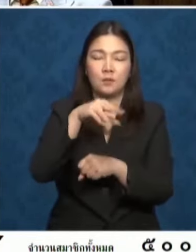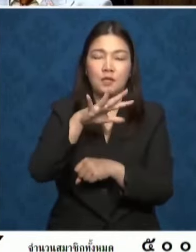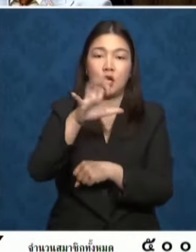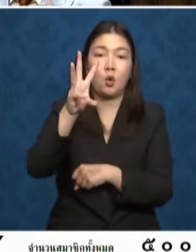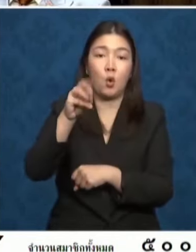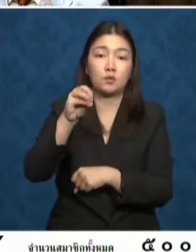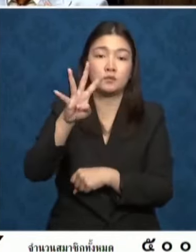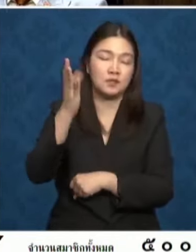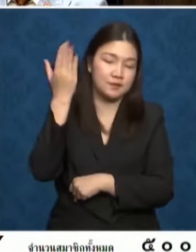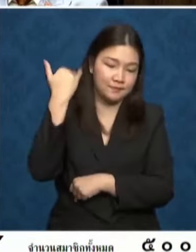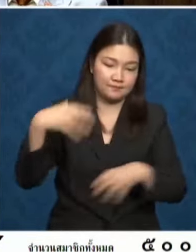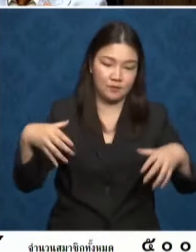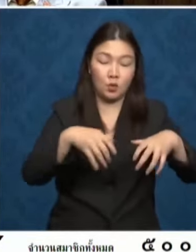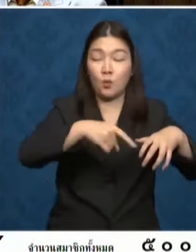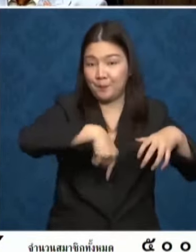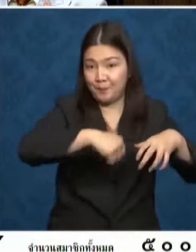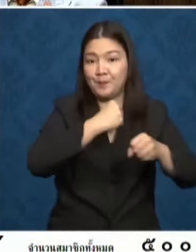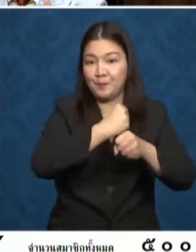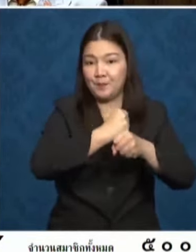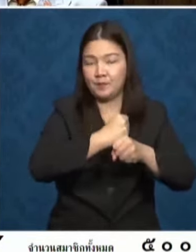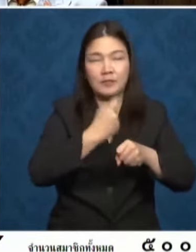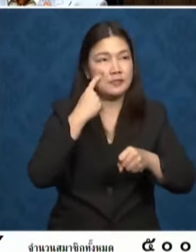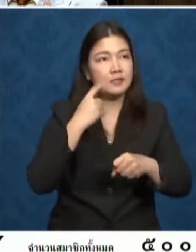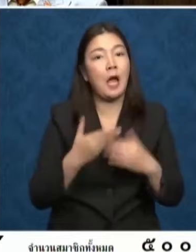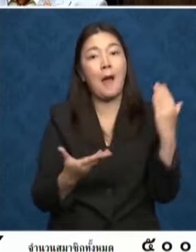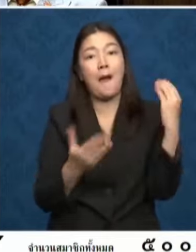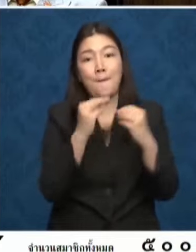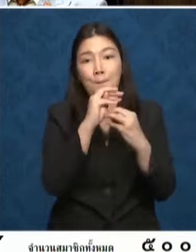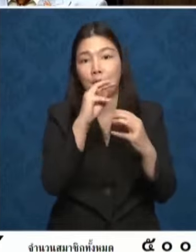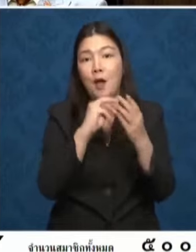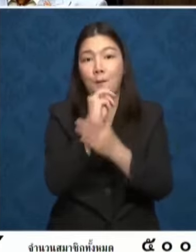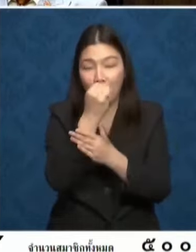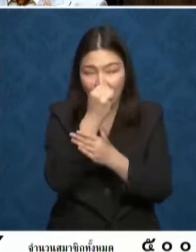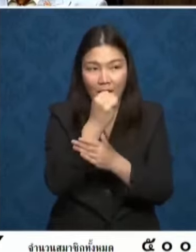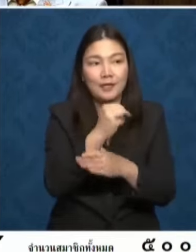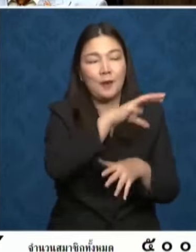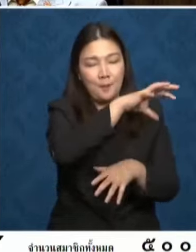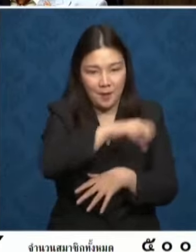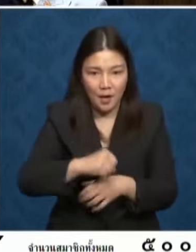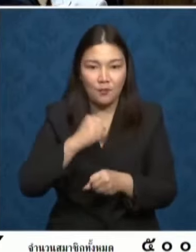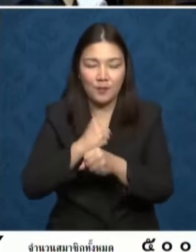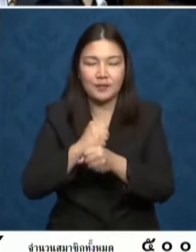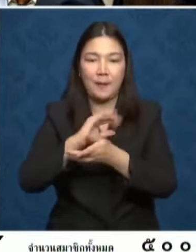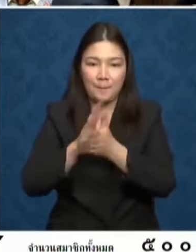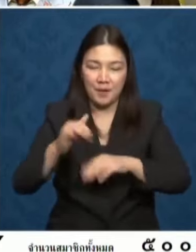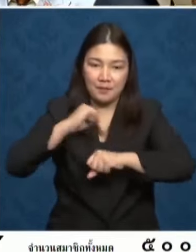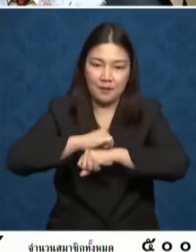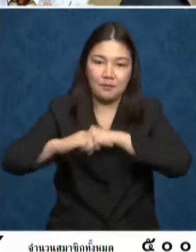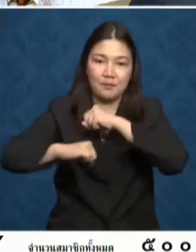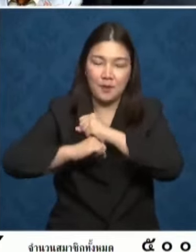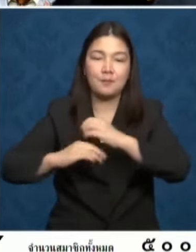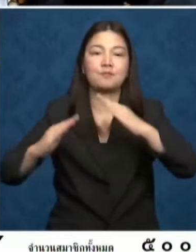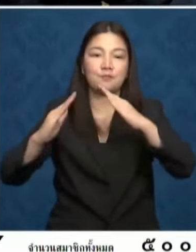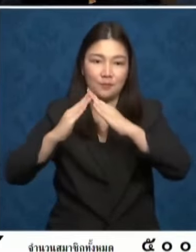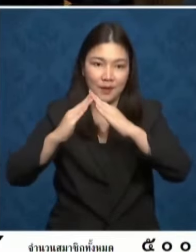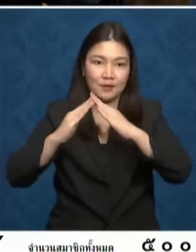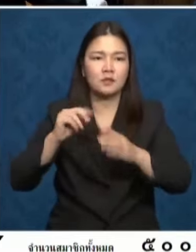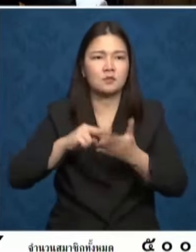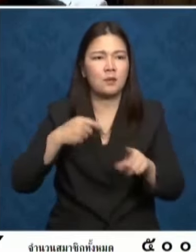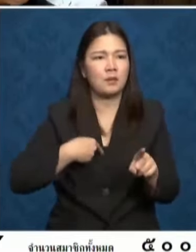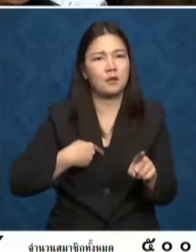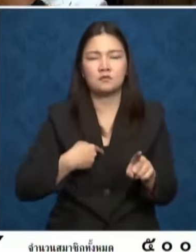ชาวบ้านเคยจะไปเอาไม้ในป่าชุมชนมาสร้างโบสถ์แต่ถูกเจ้าหน้าที่ดำเนินคดีวิธี